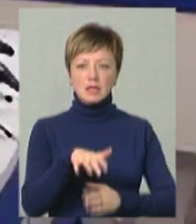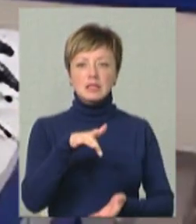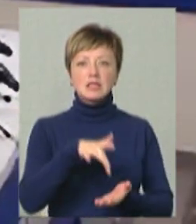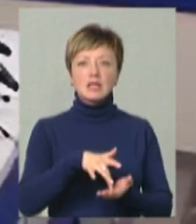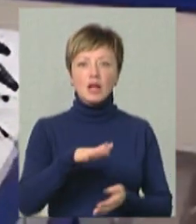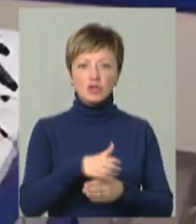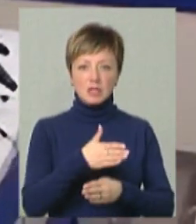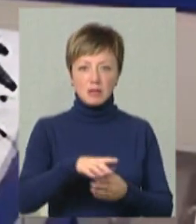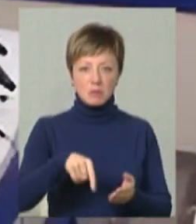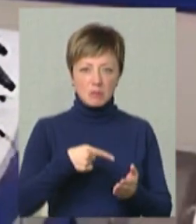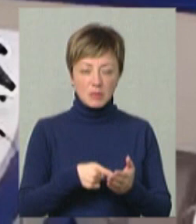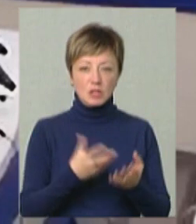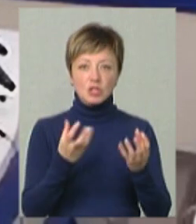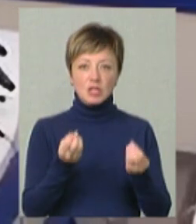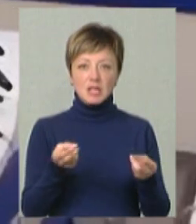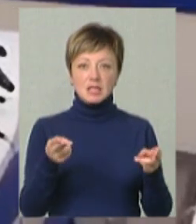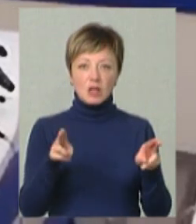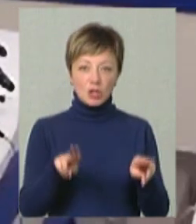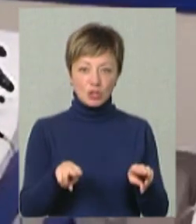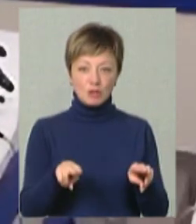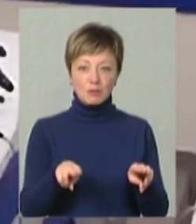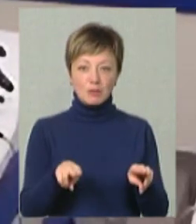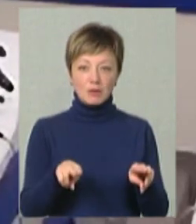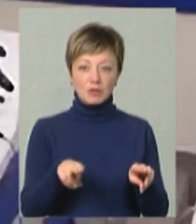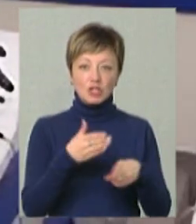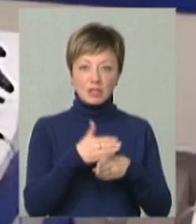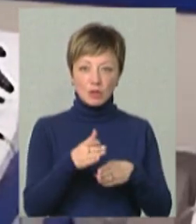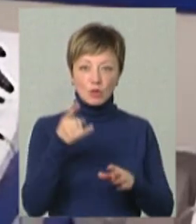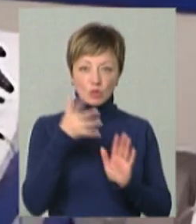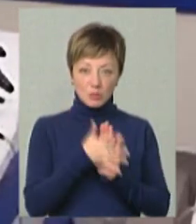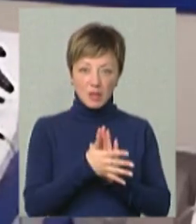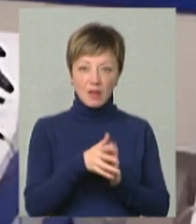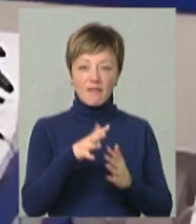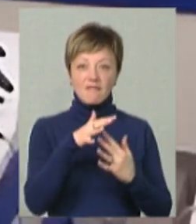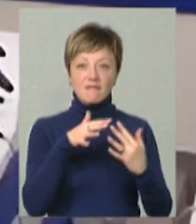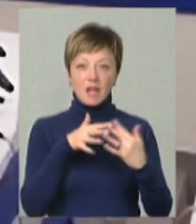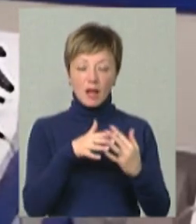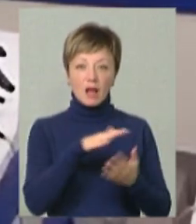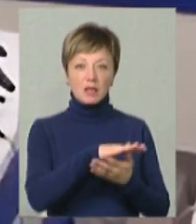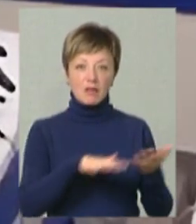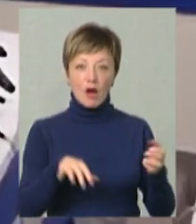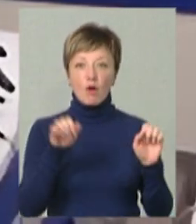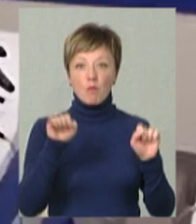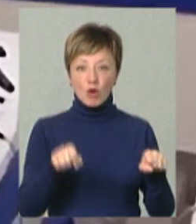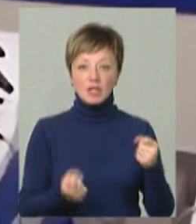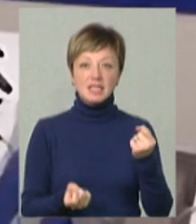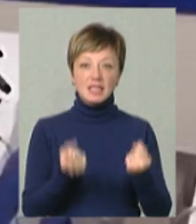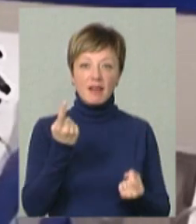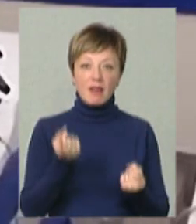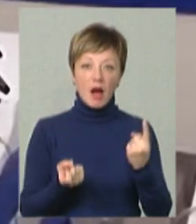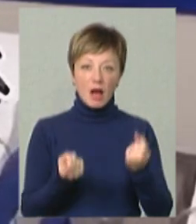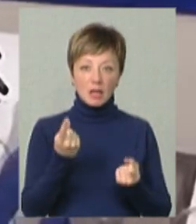частині міста. Але ми ще залишимо маневр, бо ми розуміємо, що війна триває, і можуть з'являтися